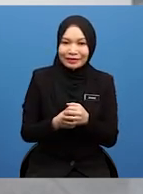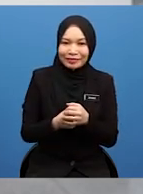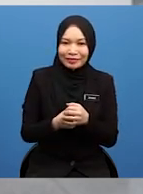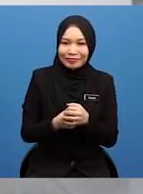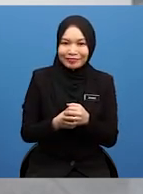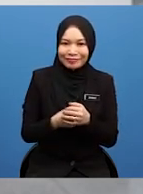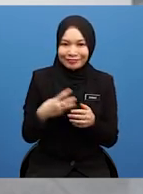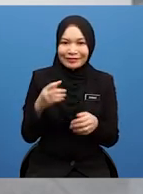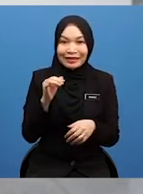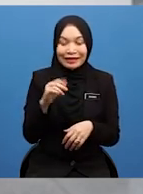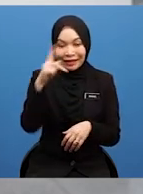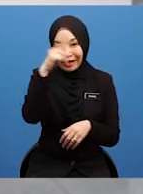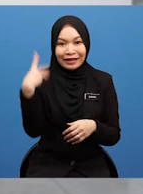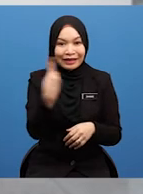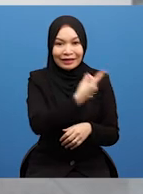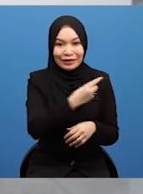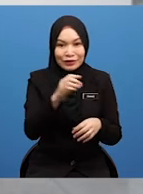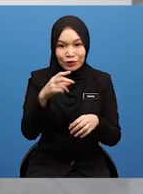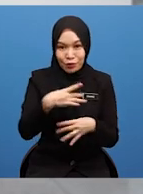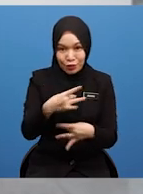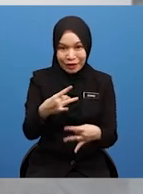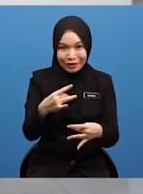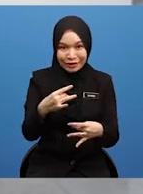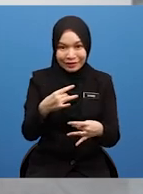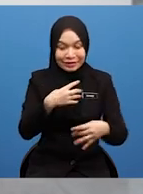Iya jika jika kita